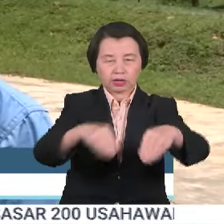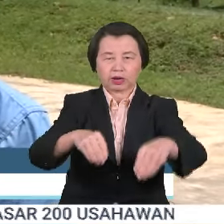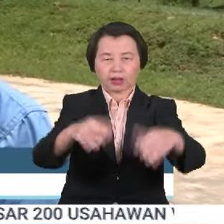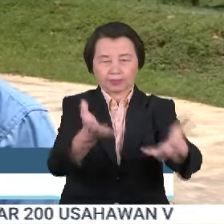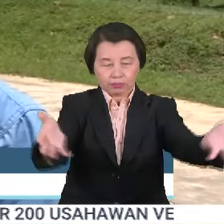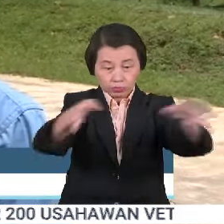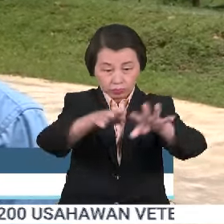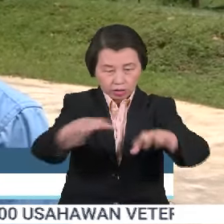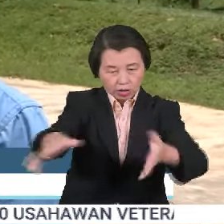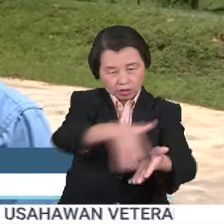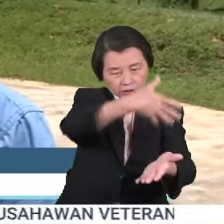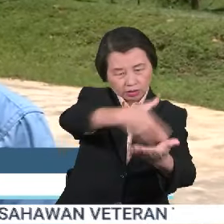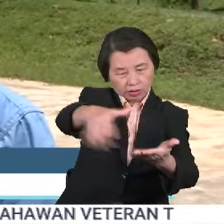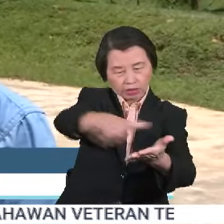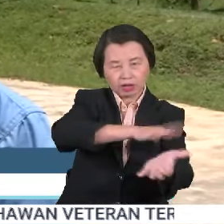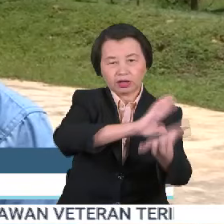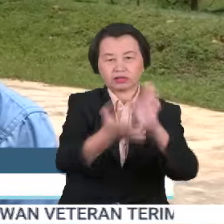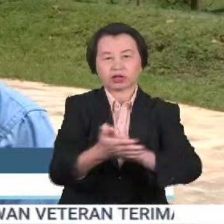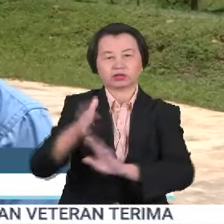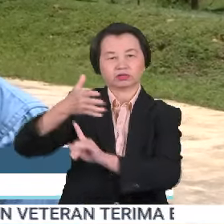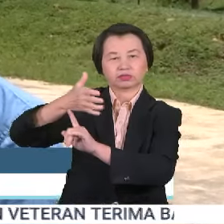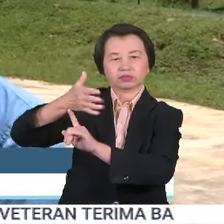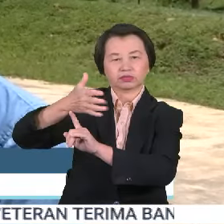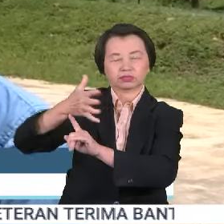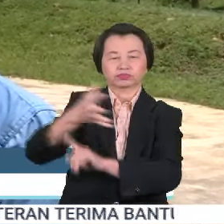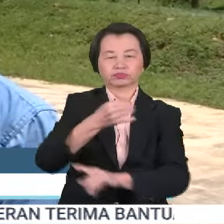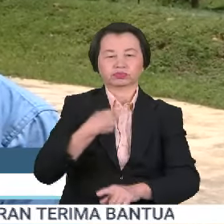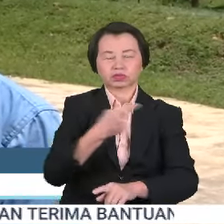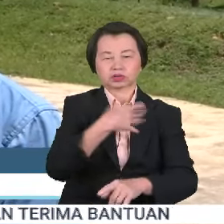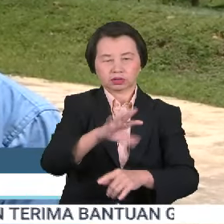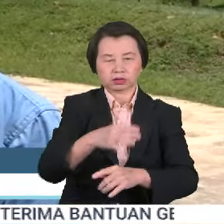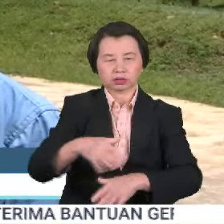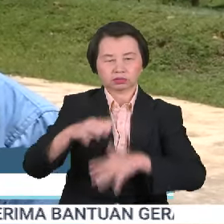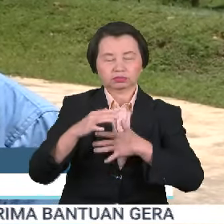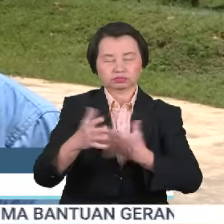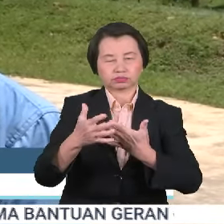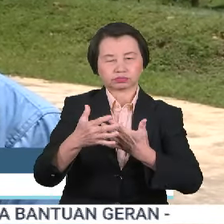kita warna akan menjadikan jalur dan kita